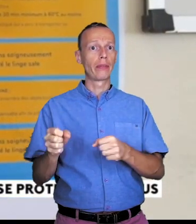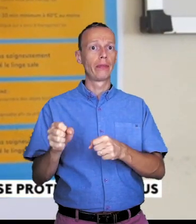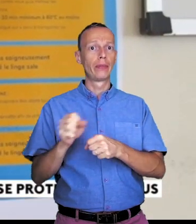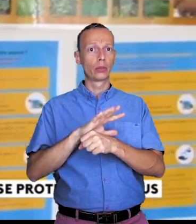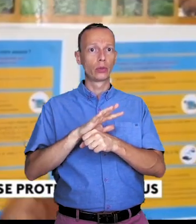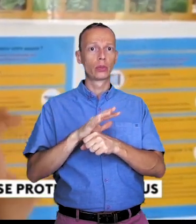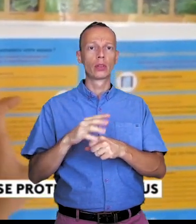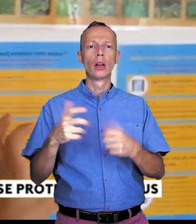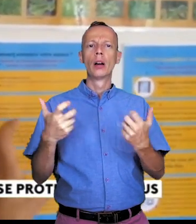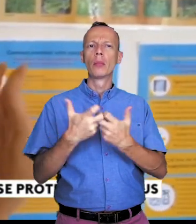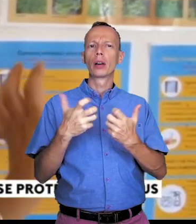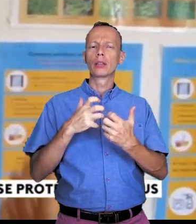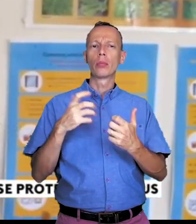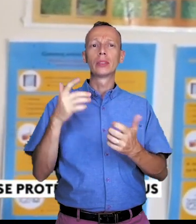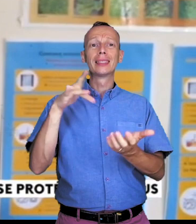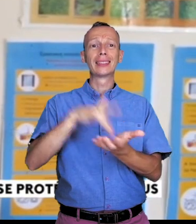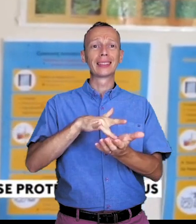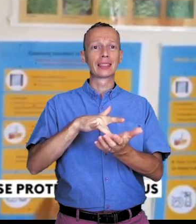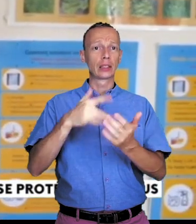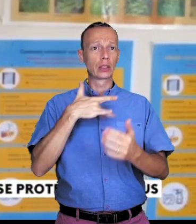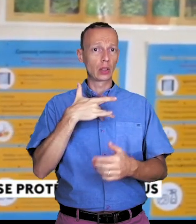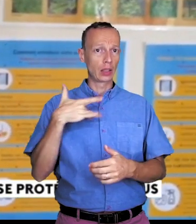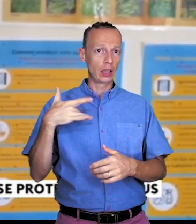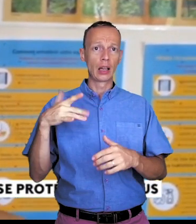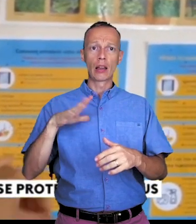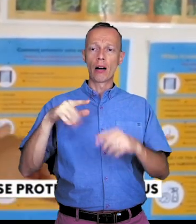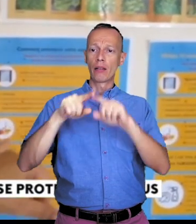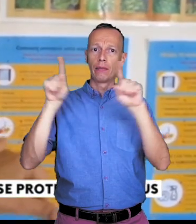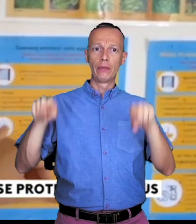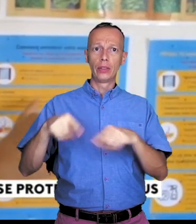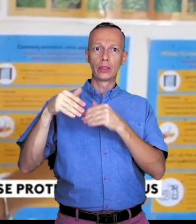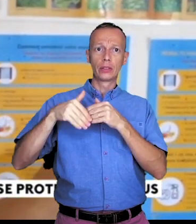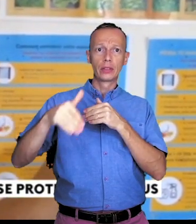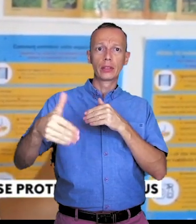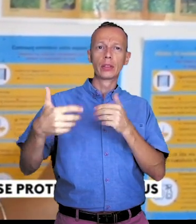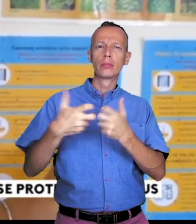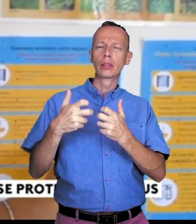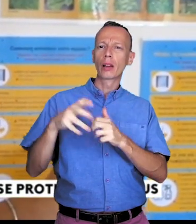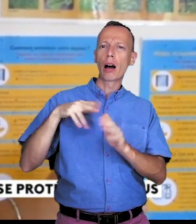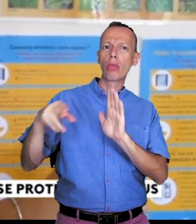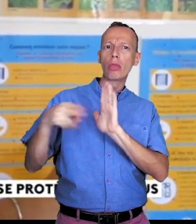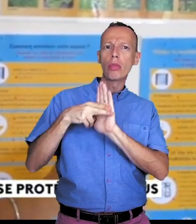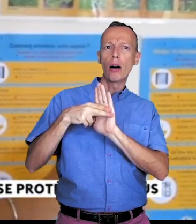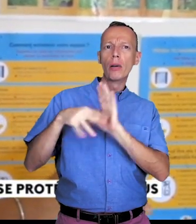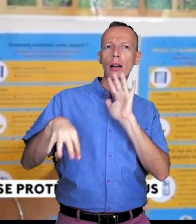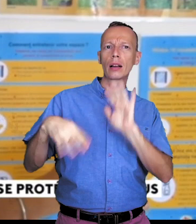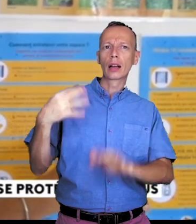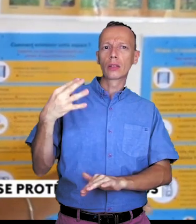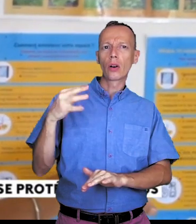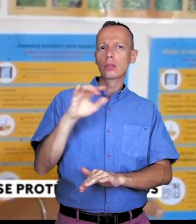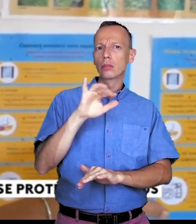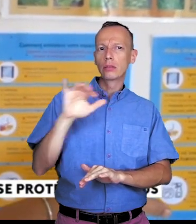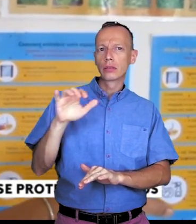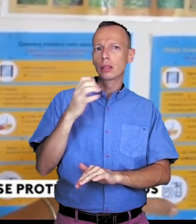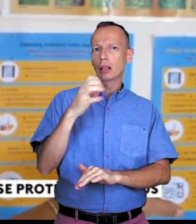site de la direction de la santé, on peut très bien trouver des fiches expliquant justement les normes. Donc là, on voit que c'est la norme, il faut bien regarder,